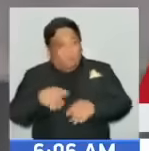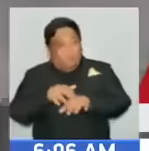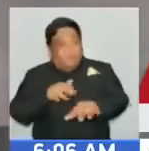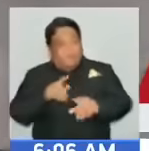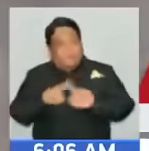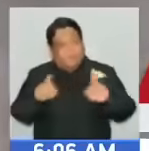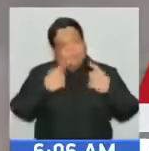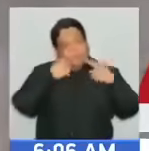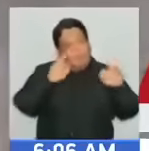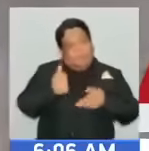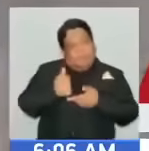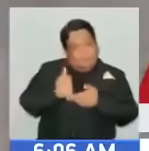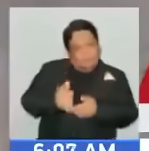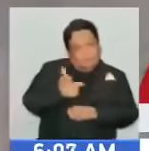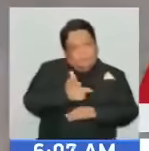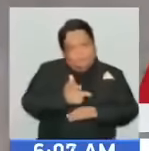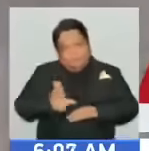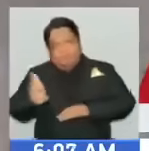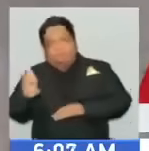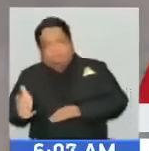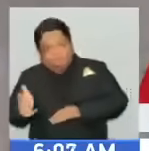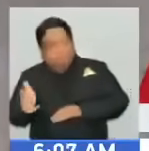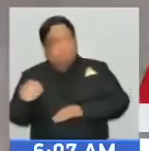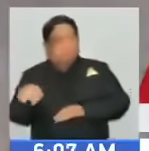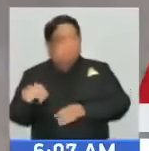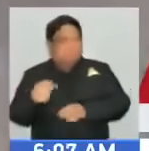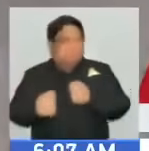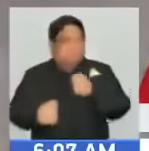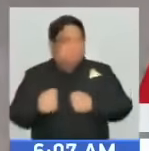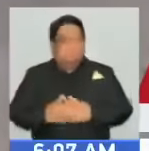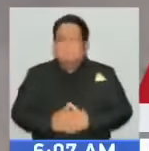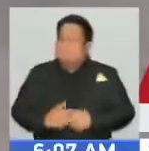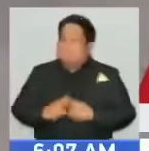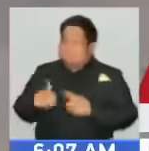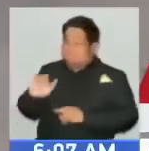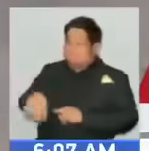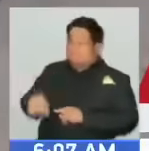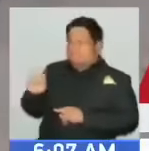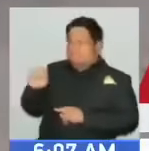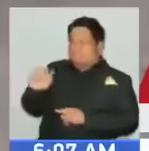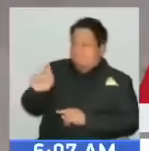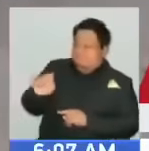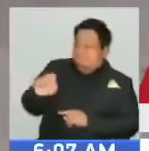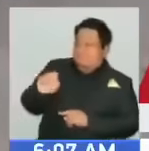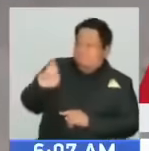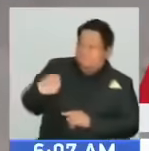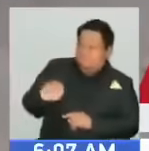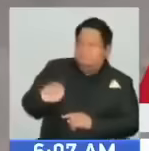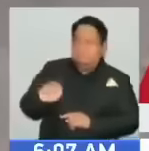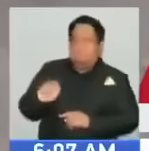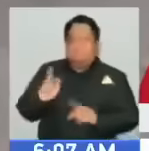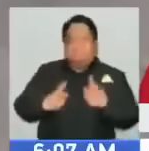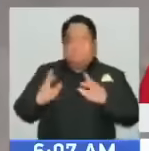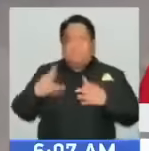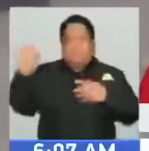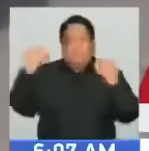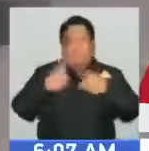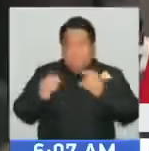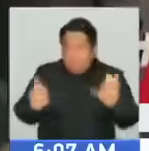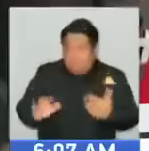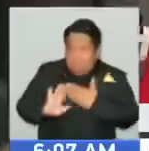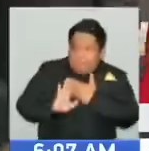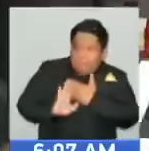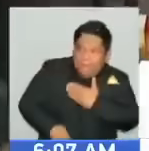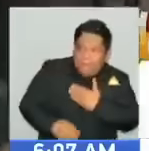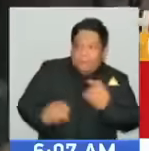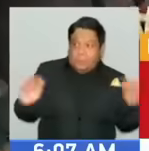natin sa sasakyan. Pero yun ho, weekend yun eh. So at marami yung mga lumabas sa Metro Manila ngayon po, balik Metro Manila yung mga kababayan